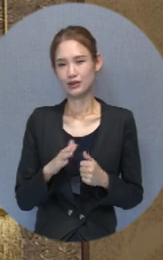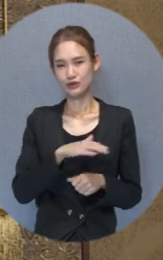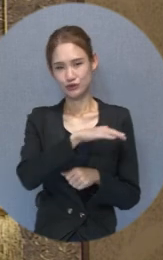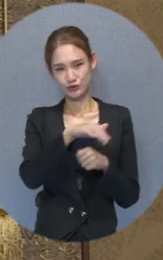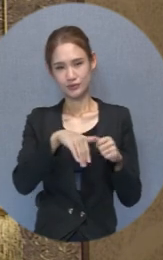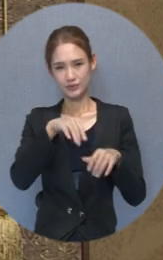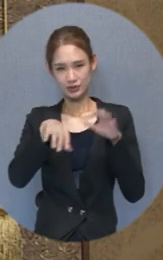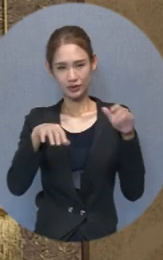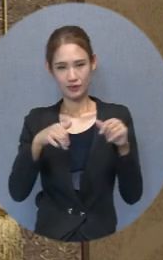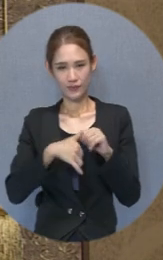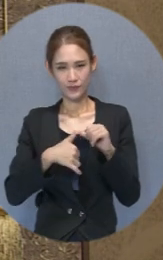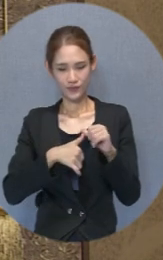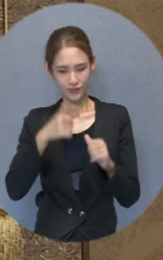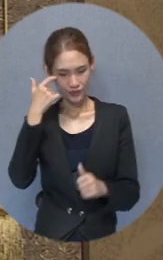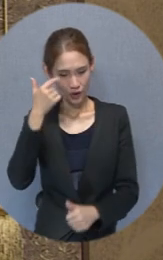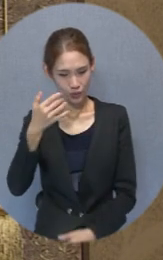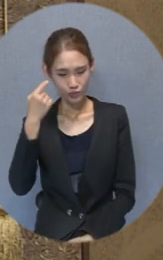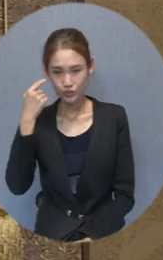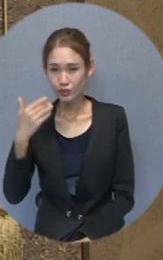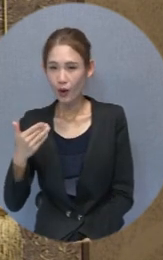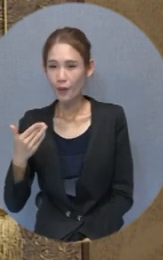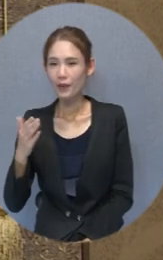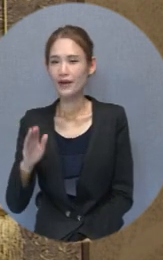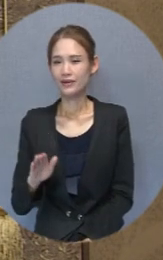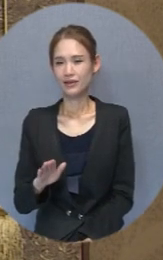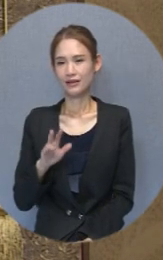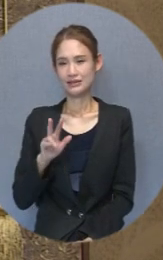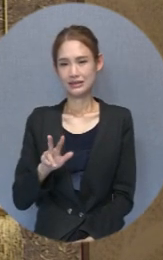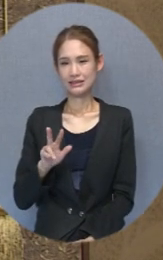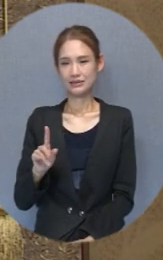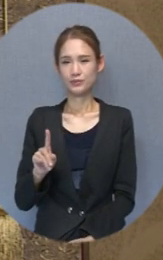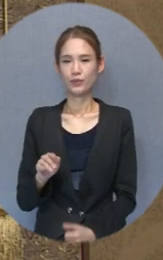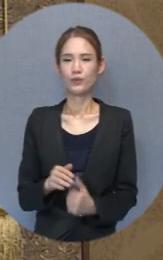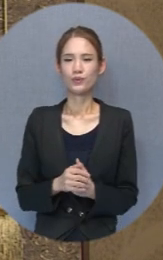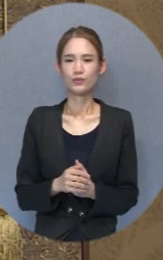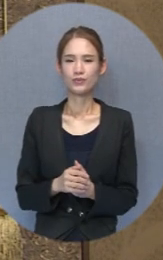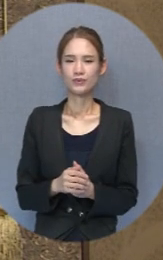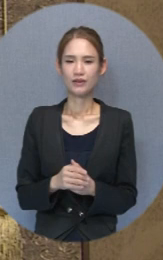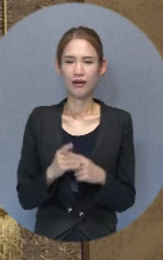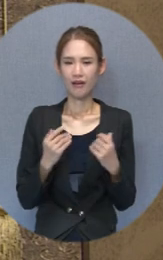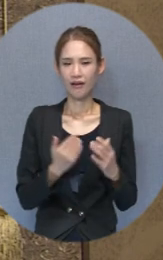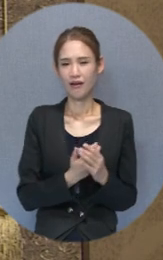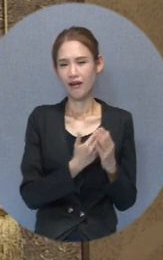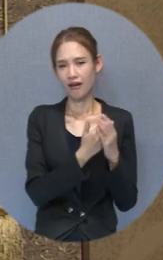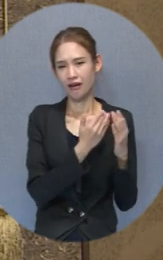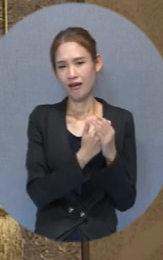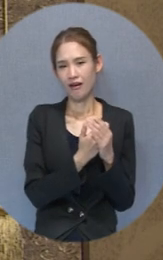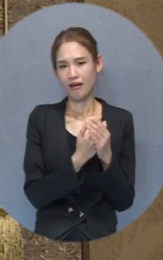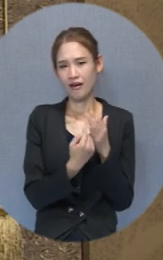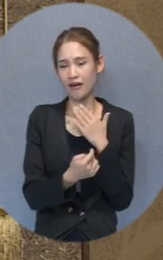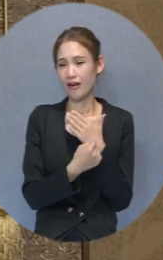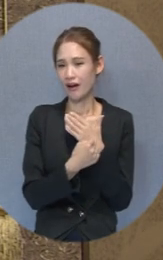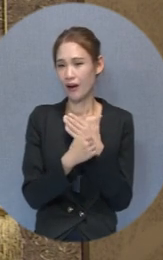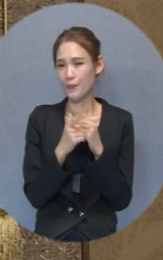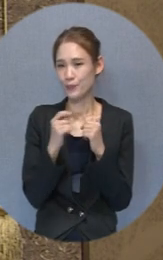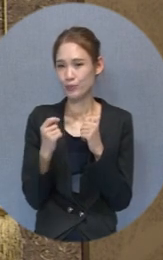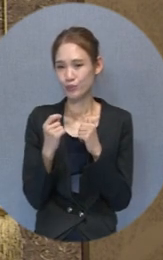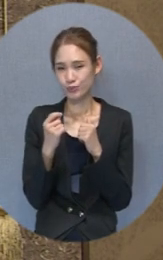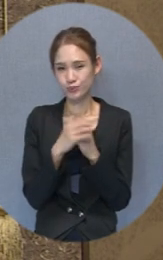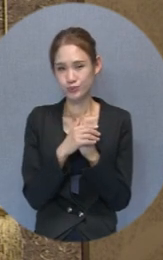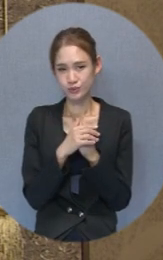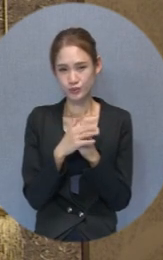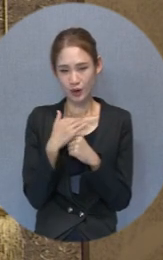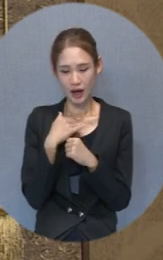이렇게 자문을 구했는데 지금 같은 경우에는 개발은 표면에 노출되는 부분은 제가